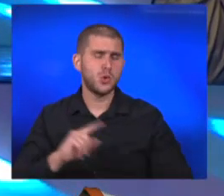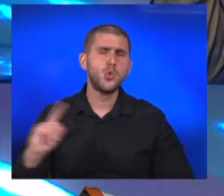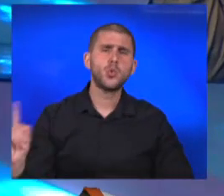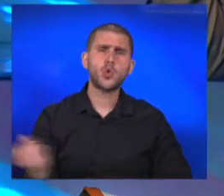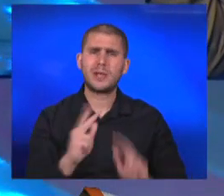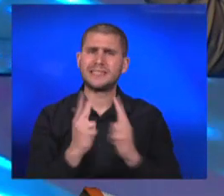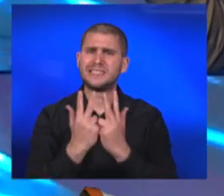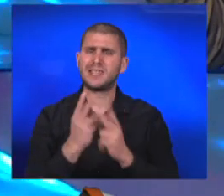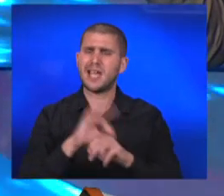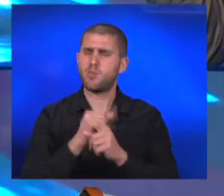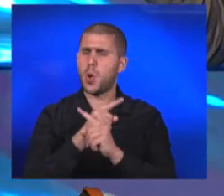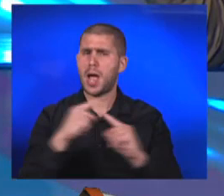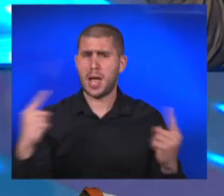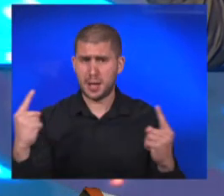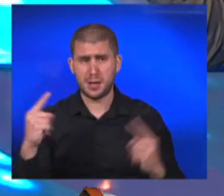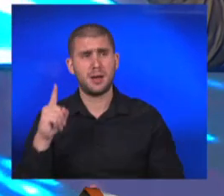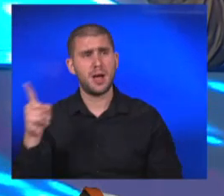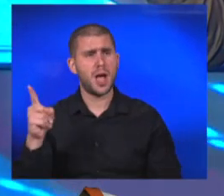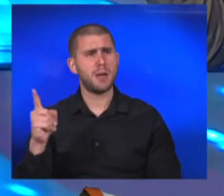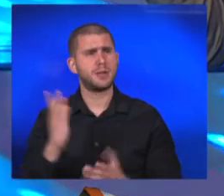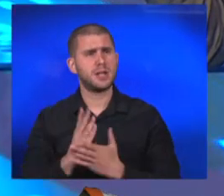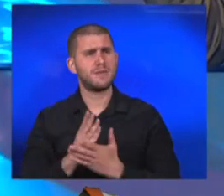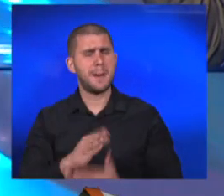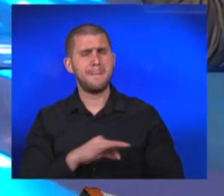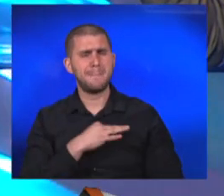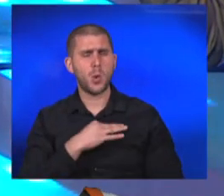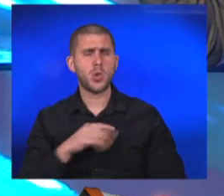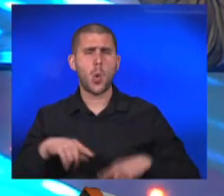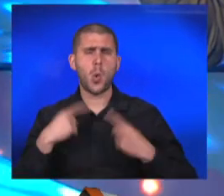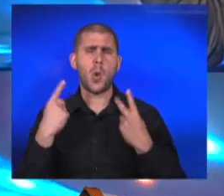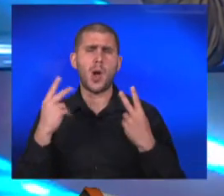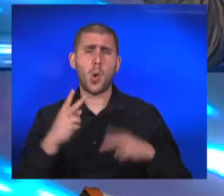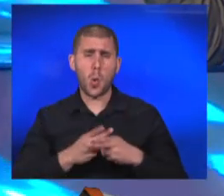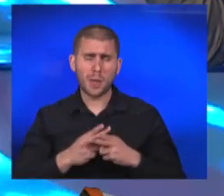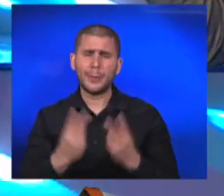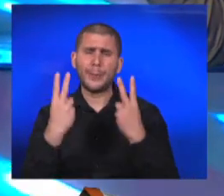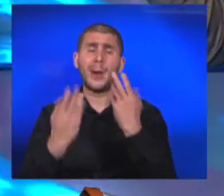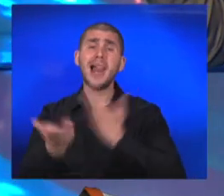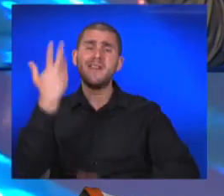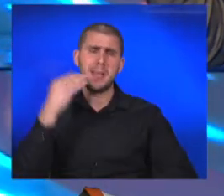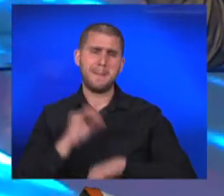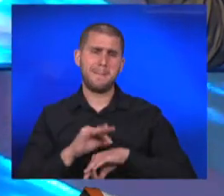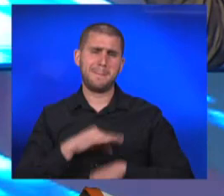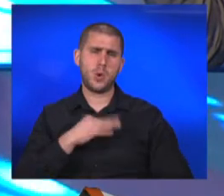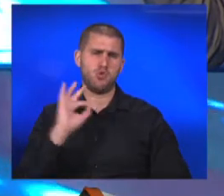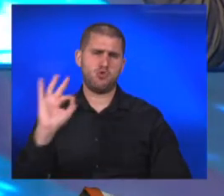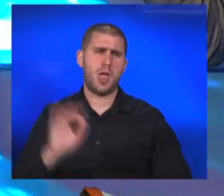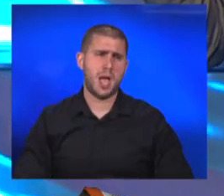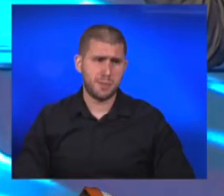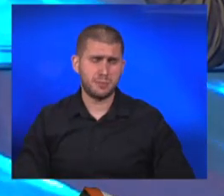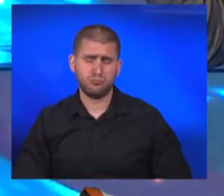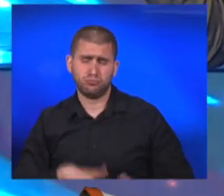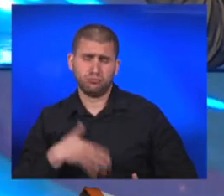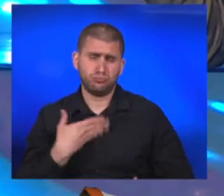צוותי הרפואה, אשר העמידו את בריאות חוליהם לפני בריאותם שלהם,